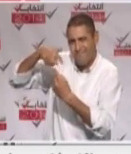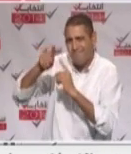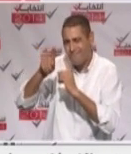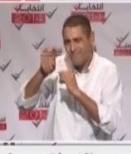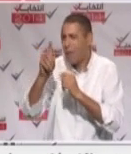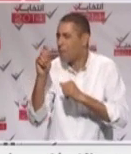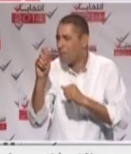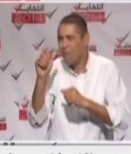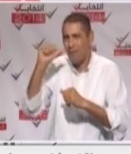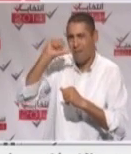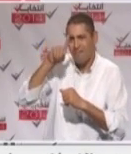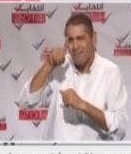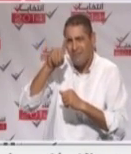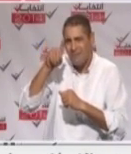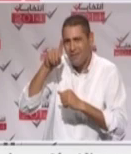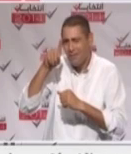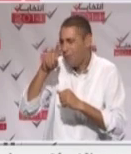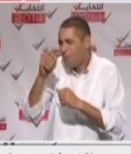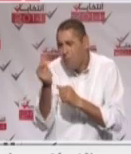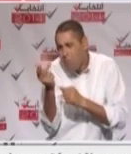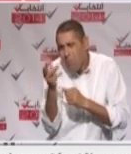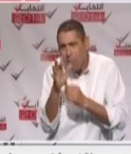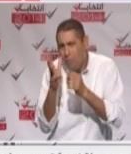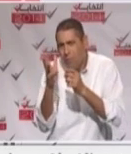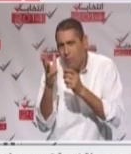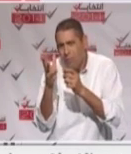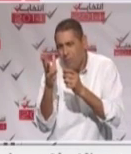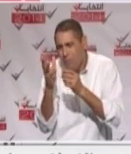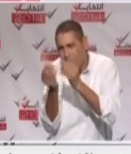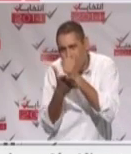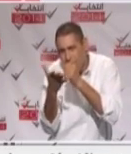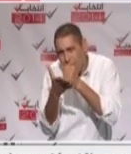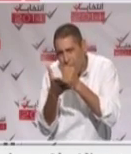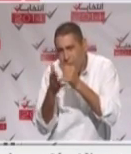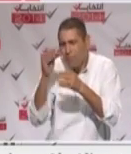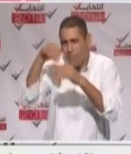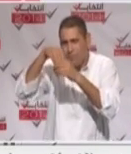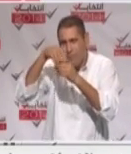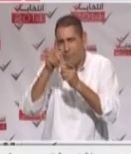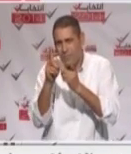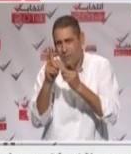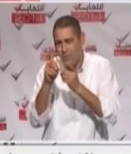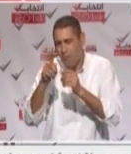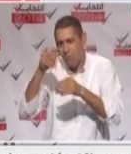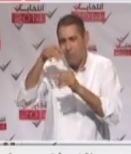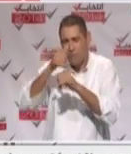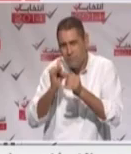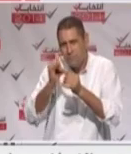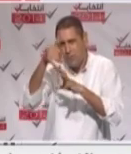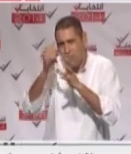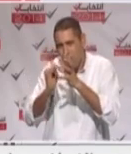كالماء الصالح للشراب والعديد من المنتوجات الفلاحيه والصناعيه وايمانا منا بان ال جهه لا يخدمها الا